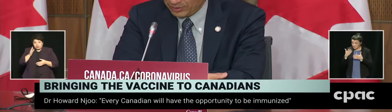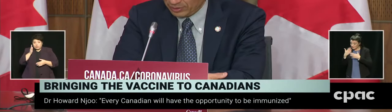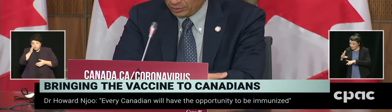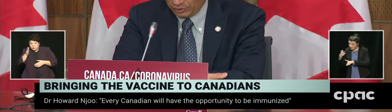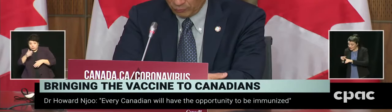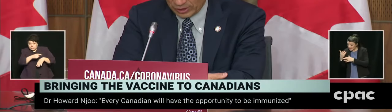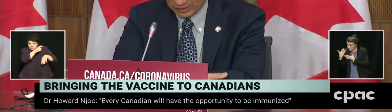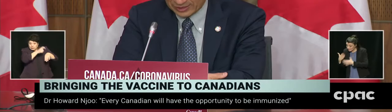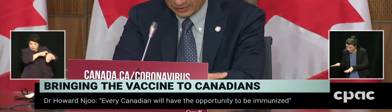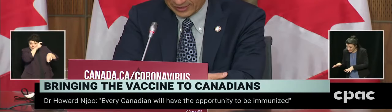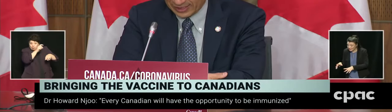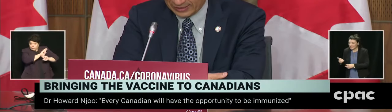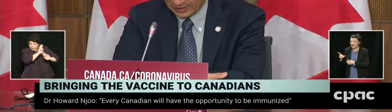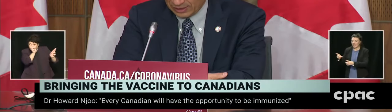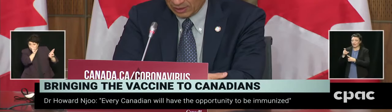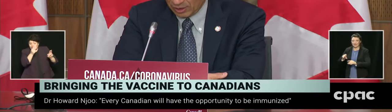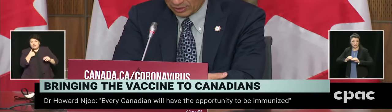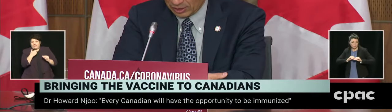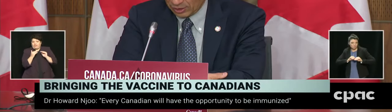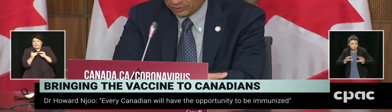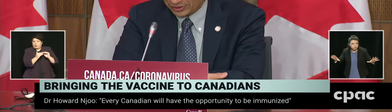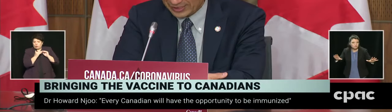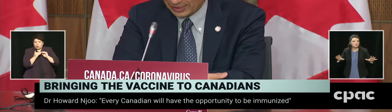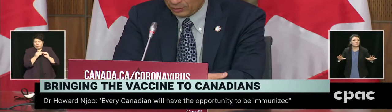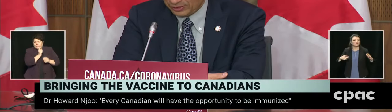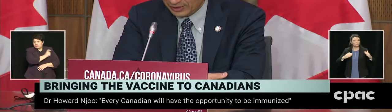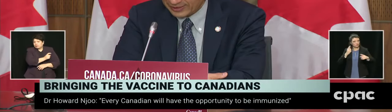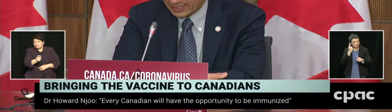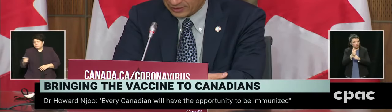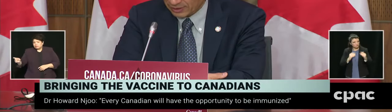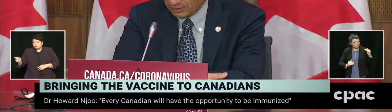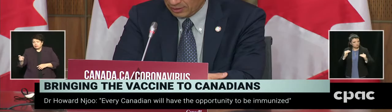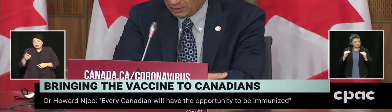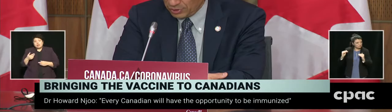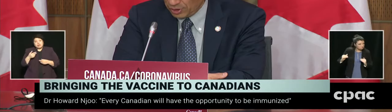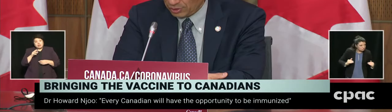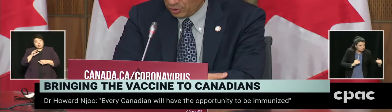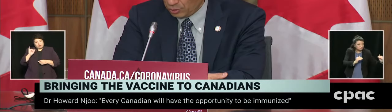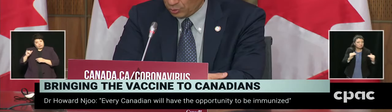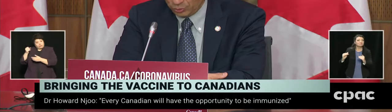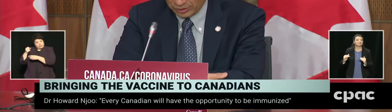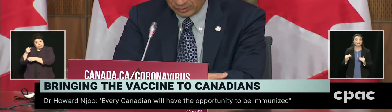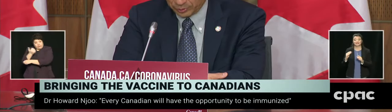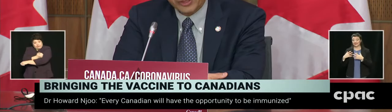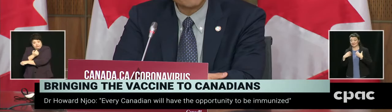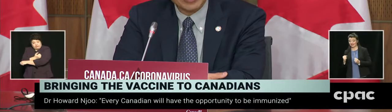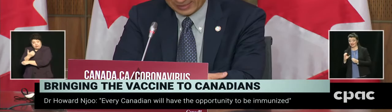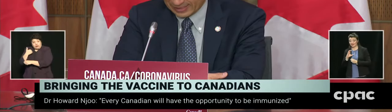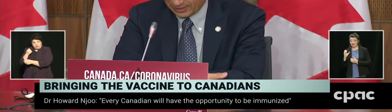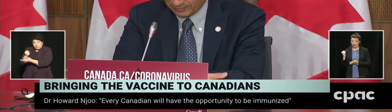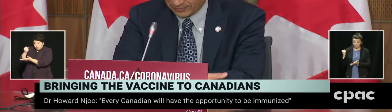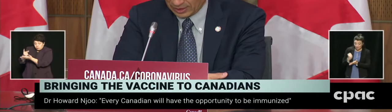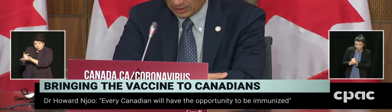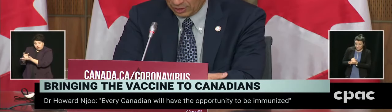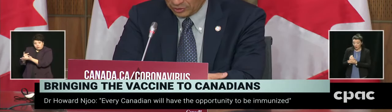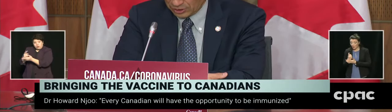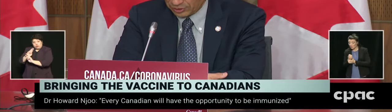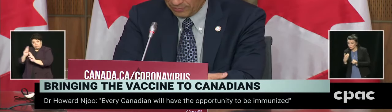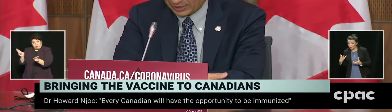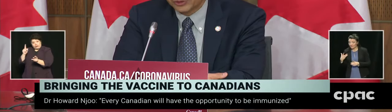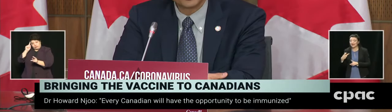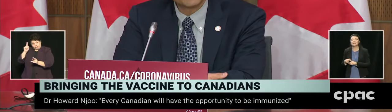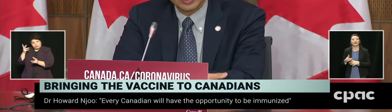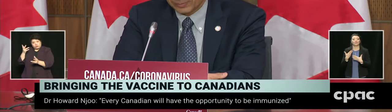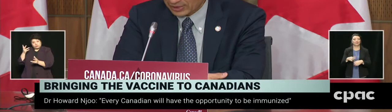et rapide une fois que Santé Canada aura autorisé l'utilisation d'un ou de plusieurs vaccins. Le